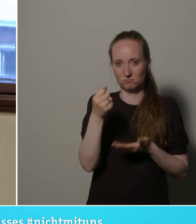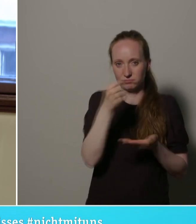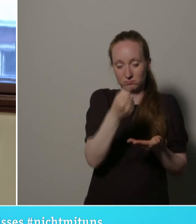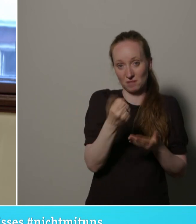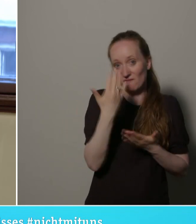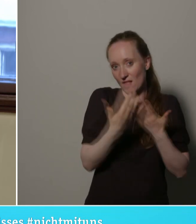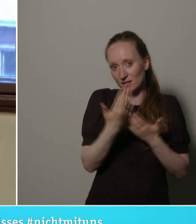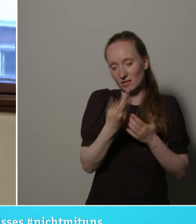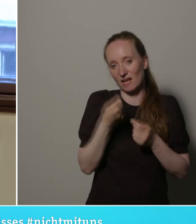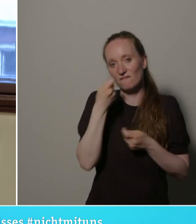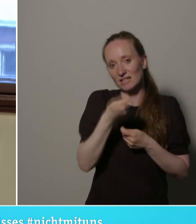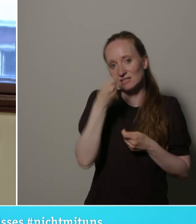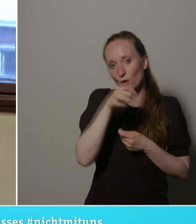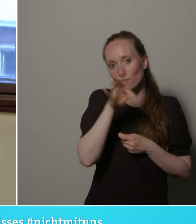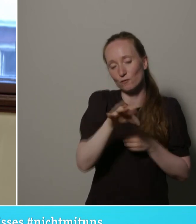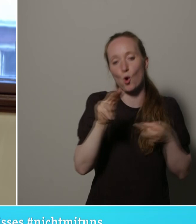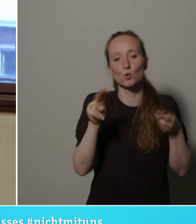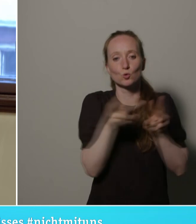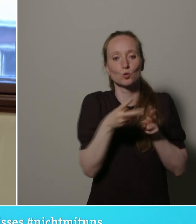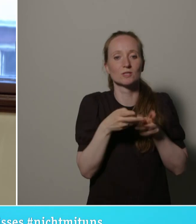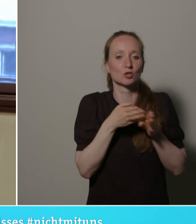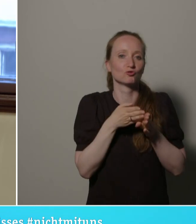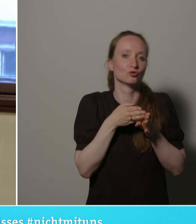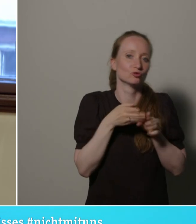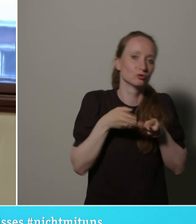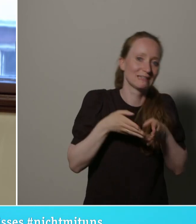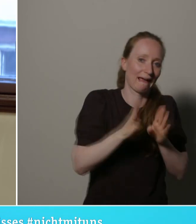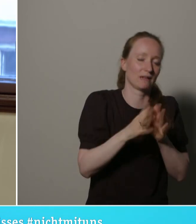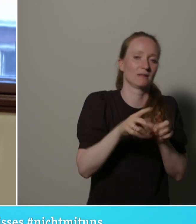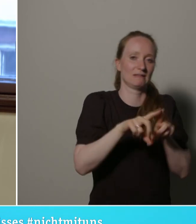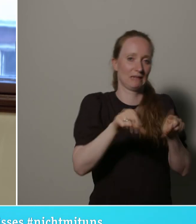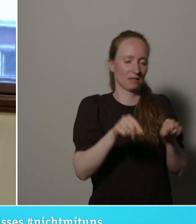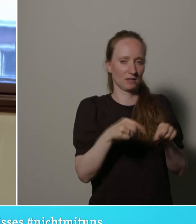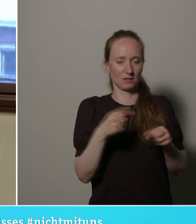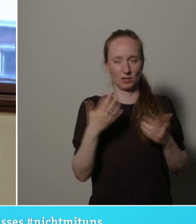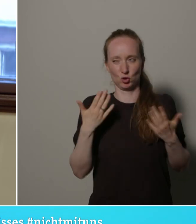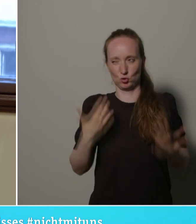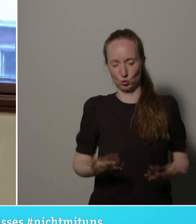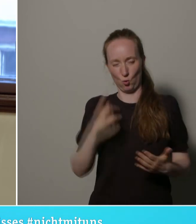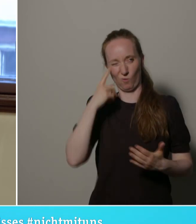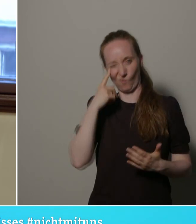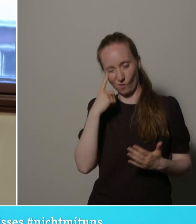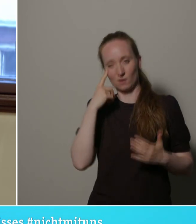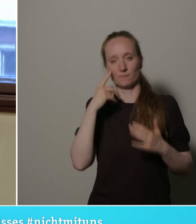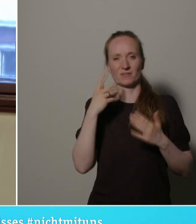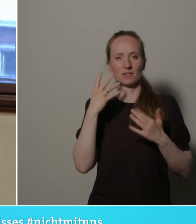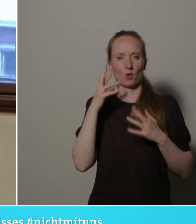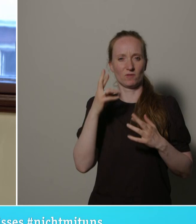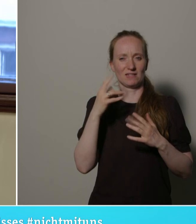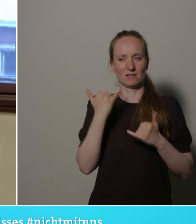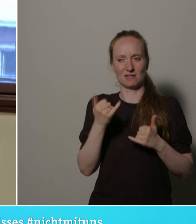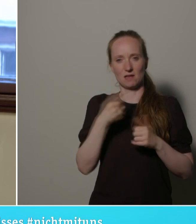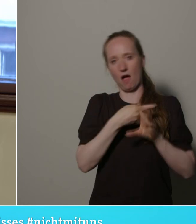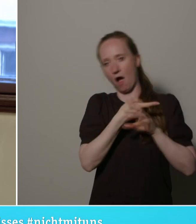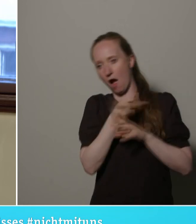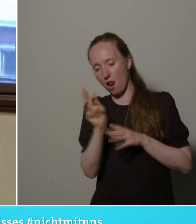Kurzstreckentarifticket zu finanzieren. So, ich hoffe, ich habe jetzt alles in diesem komplexen Thema behandelt.